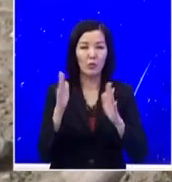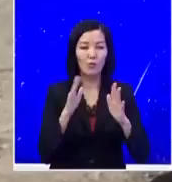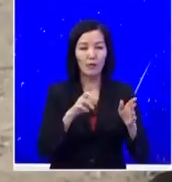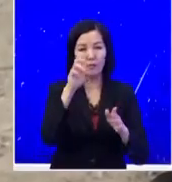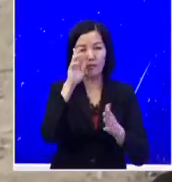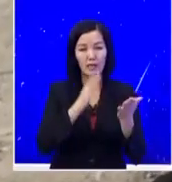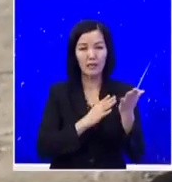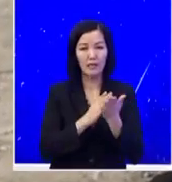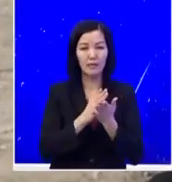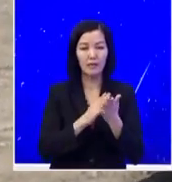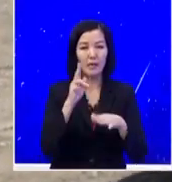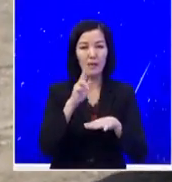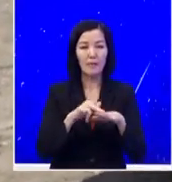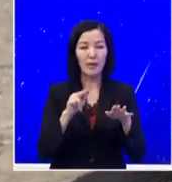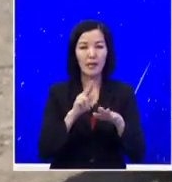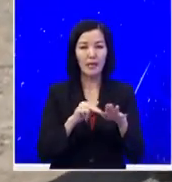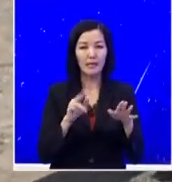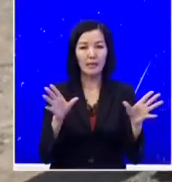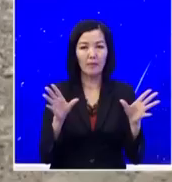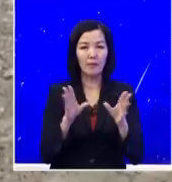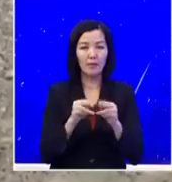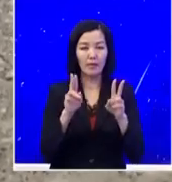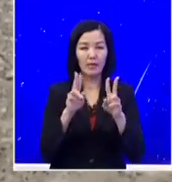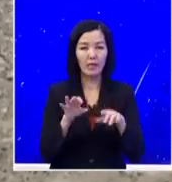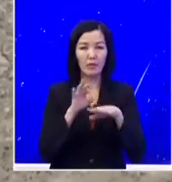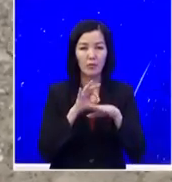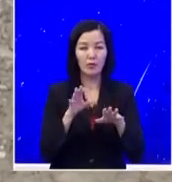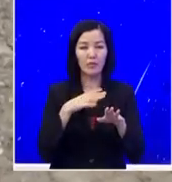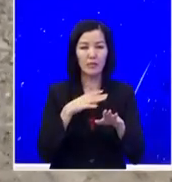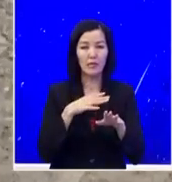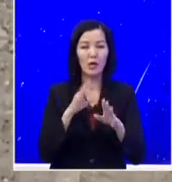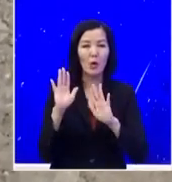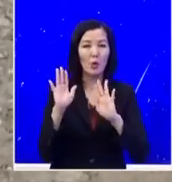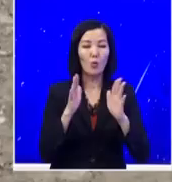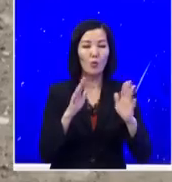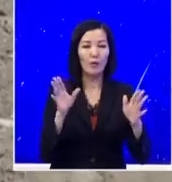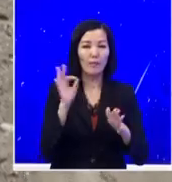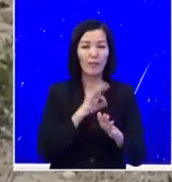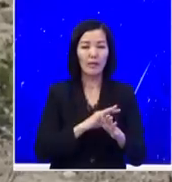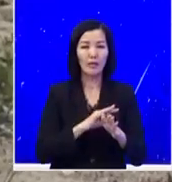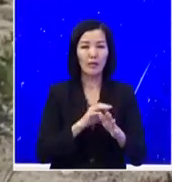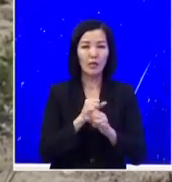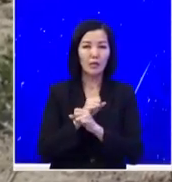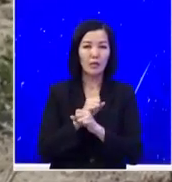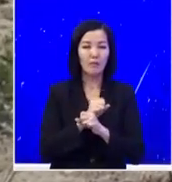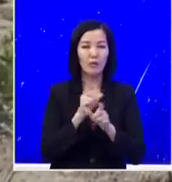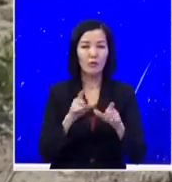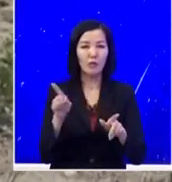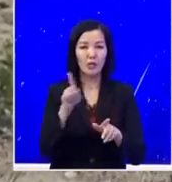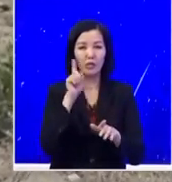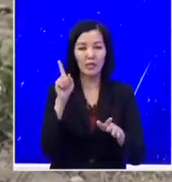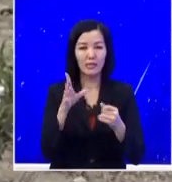мемлекеттік мекемесі полиция бөлімі қызметкерлерімен рейд өткізді. Онда орман пайдаланушылар мен демалушыларға жасыл алқап